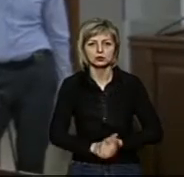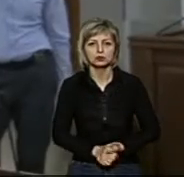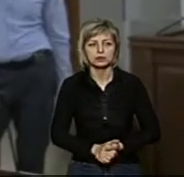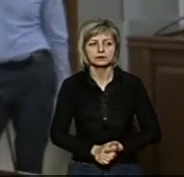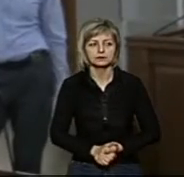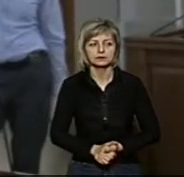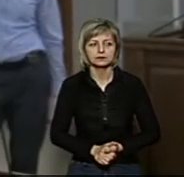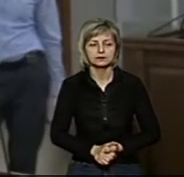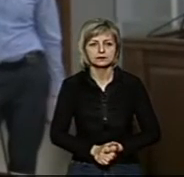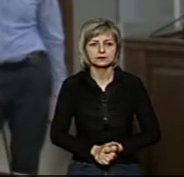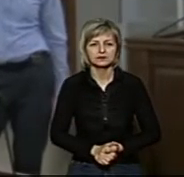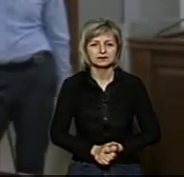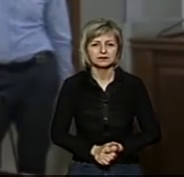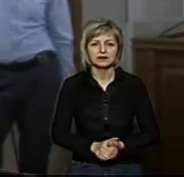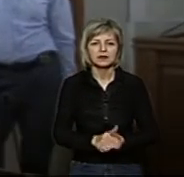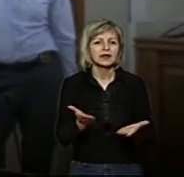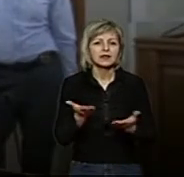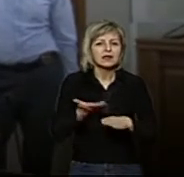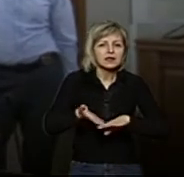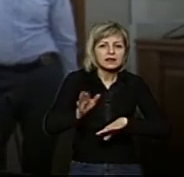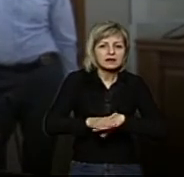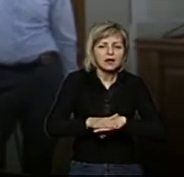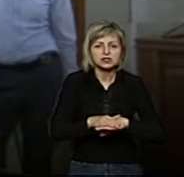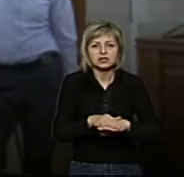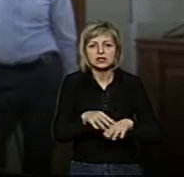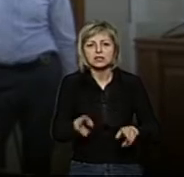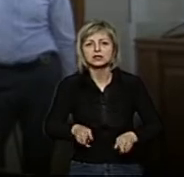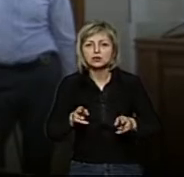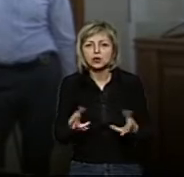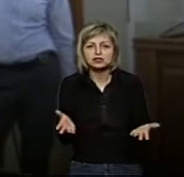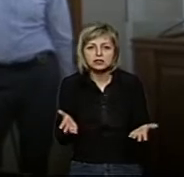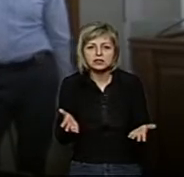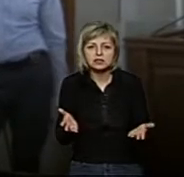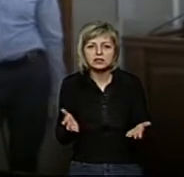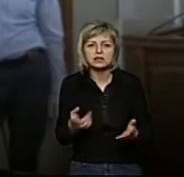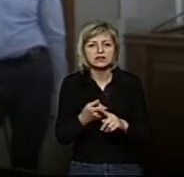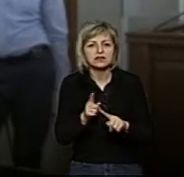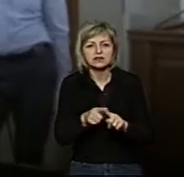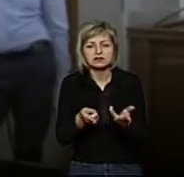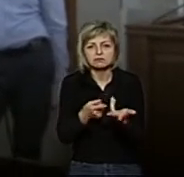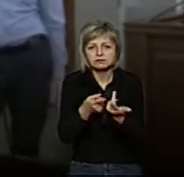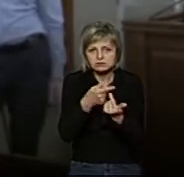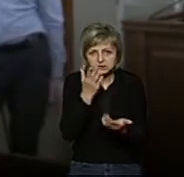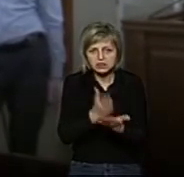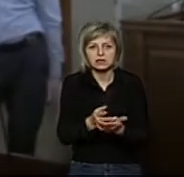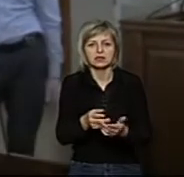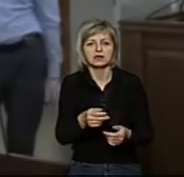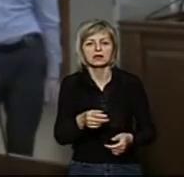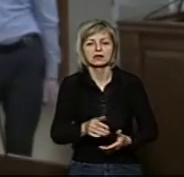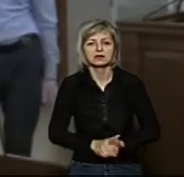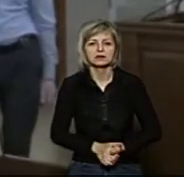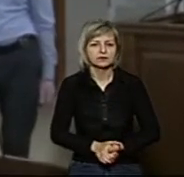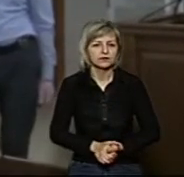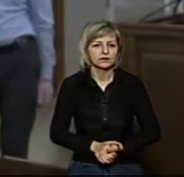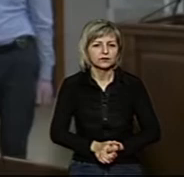передбачає враховувати і тяжкість кримінального правопорушення, і наявність ризиків, в тому числі впливу і на потерпілих, і на свідків, і знищення